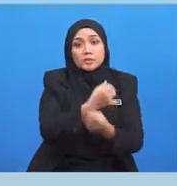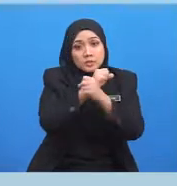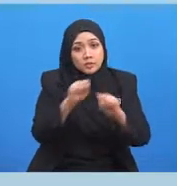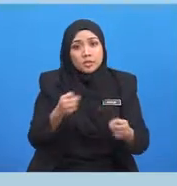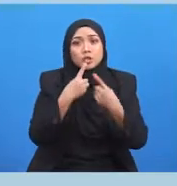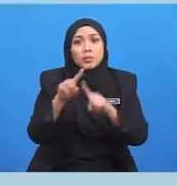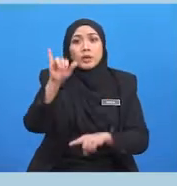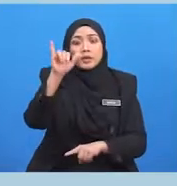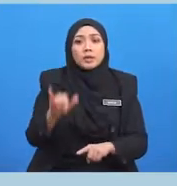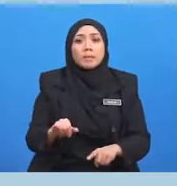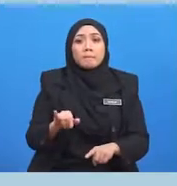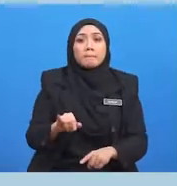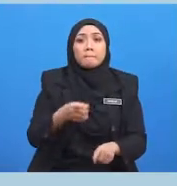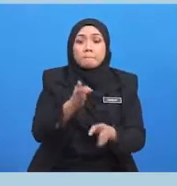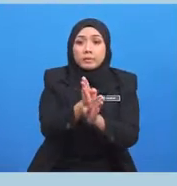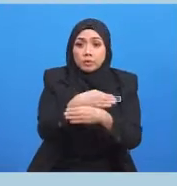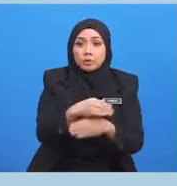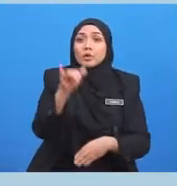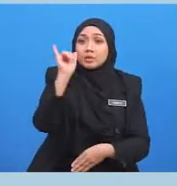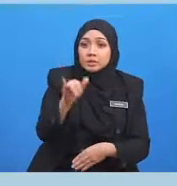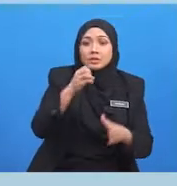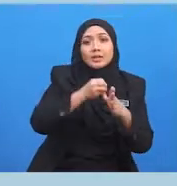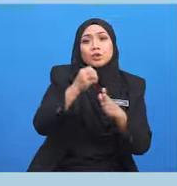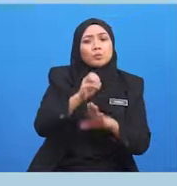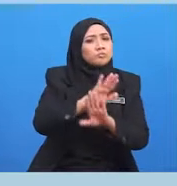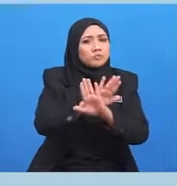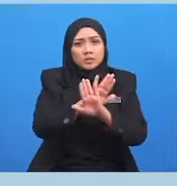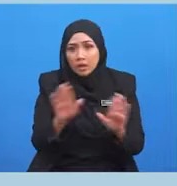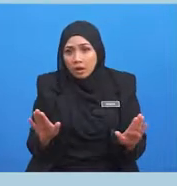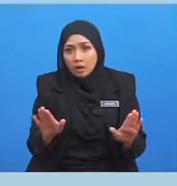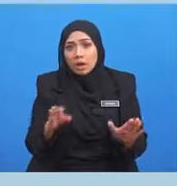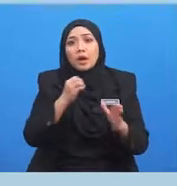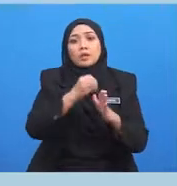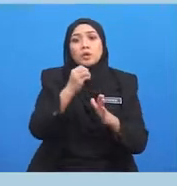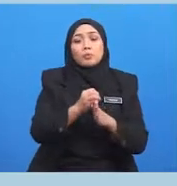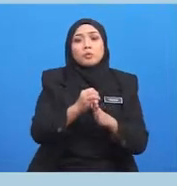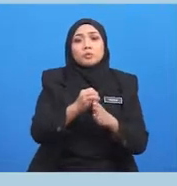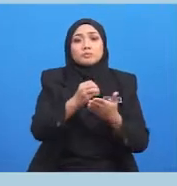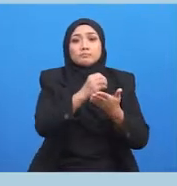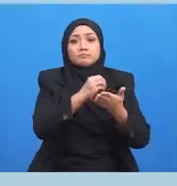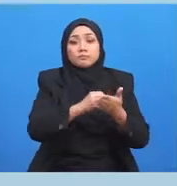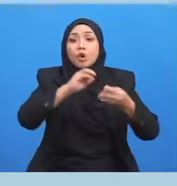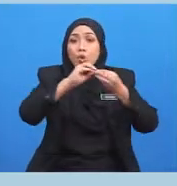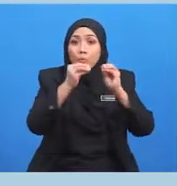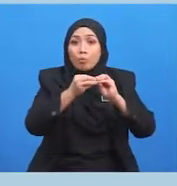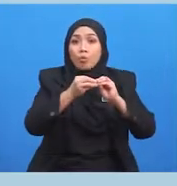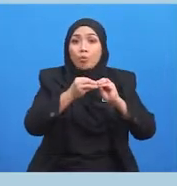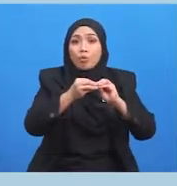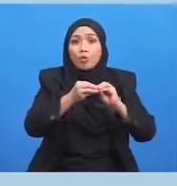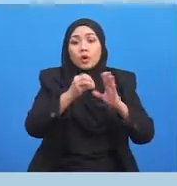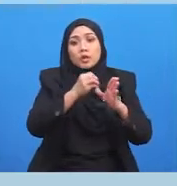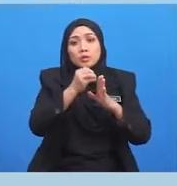yang berbentuk ya atau tidak atau secara skala dalam bentuk nombor